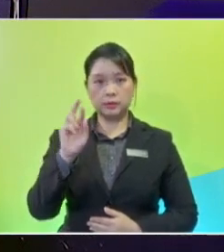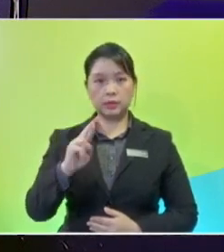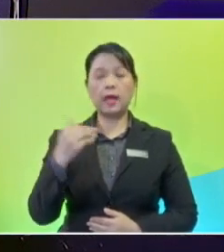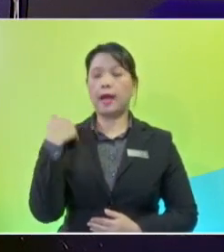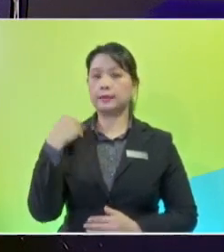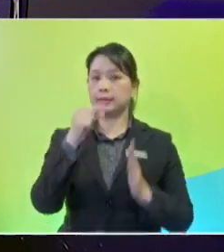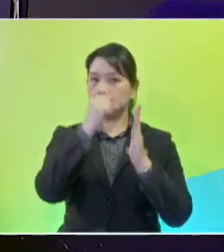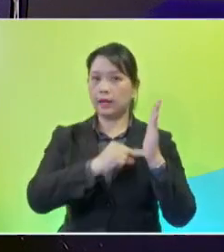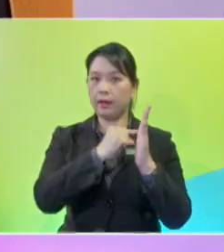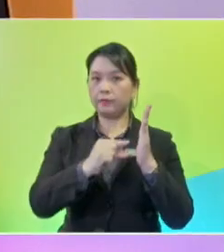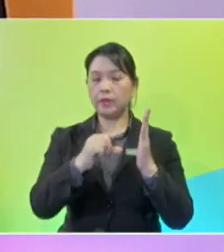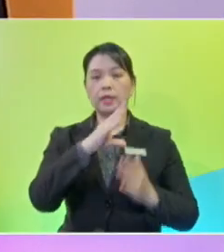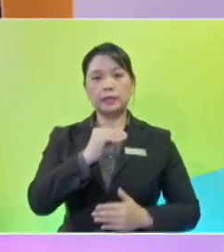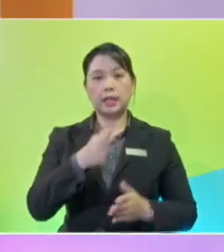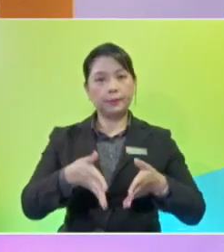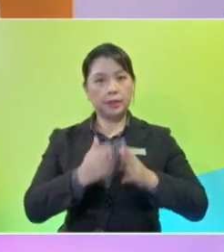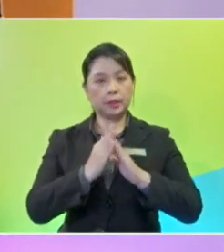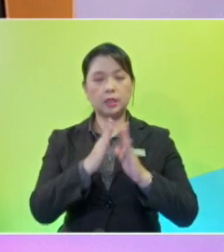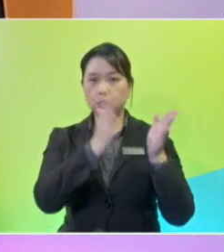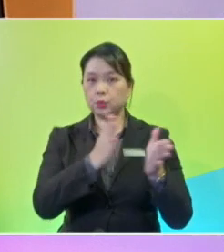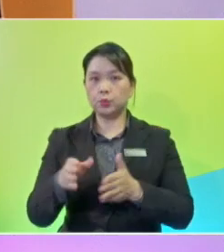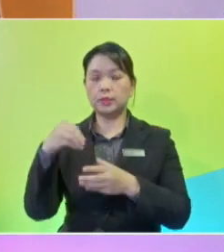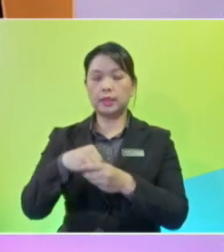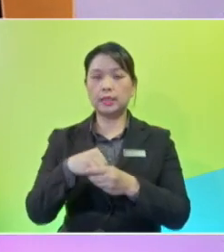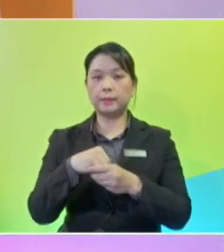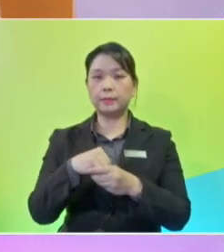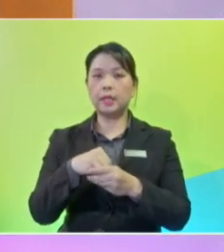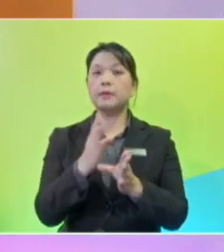diminta diungkapkan dalam bentuk linear